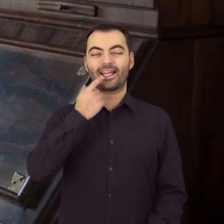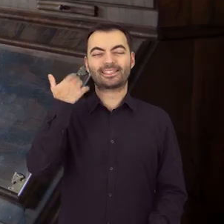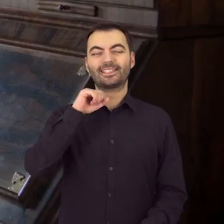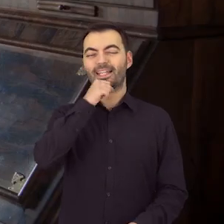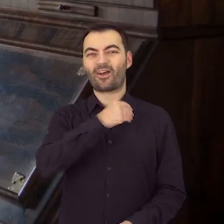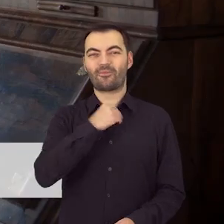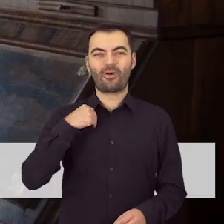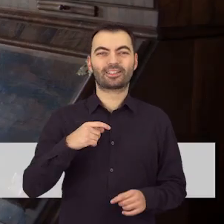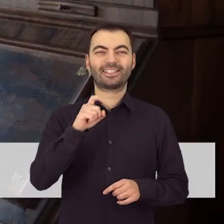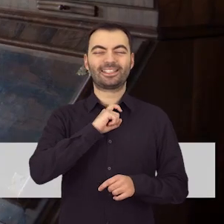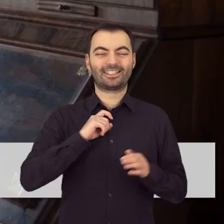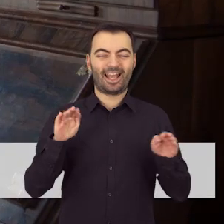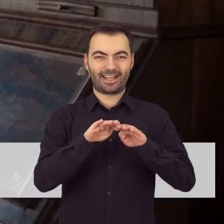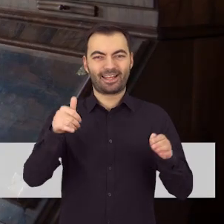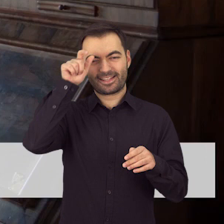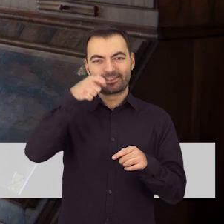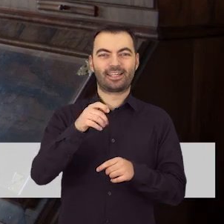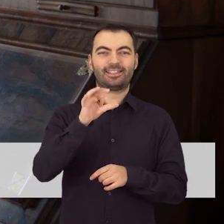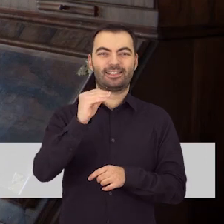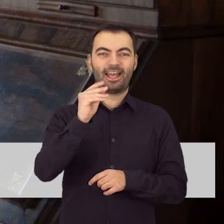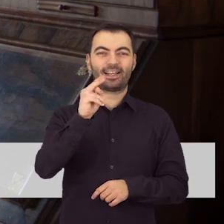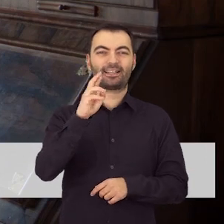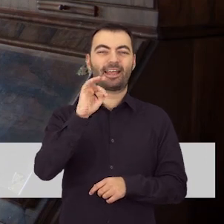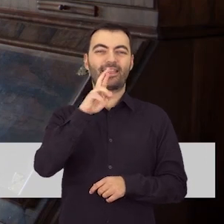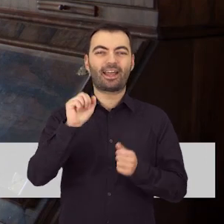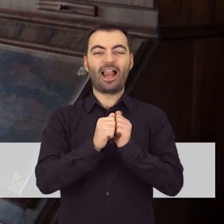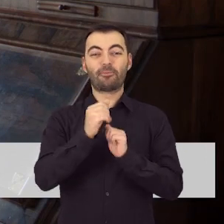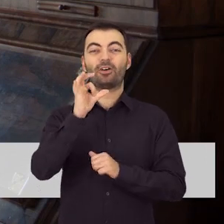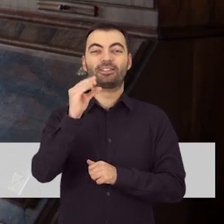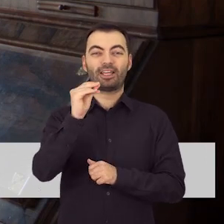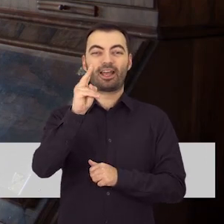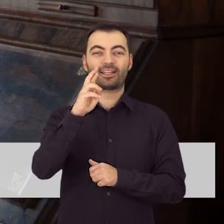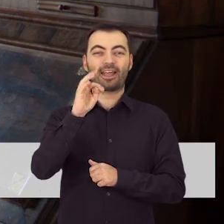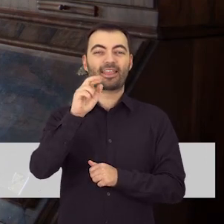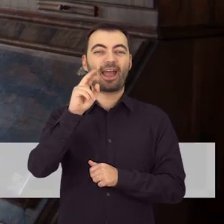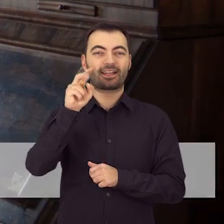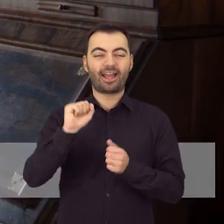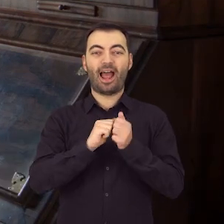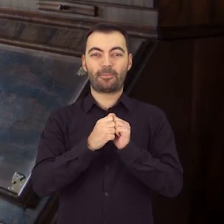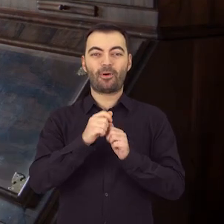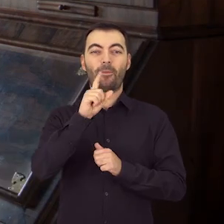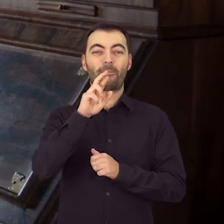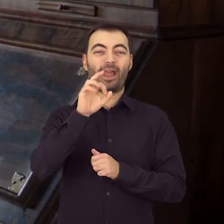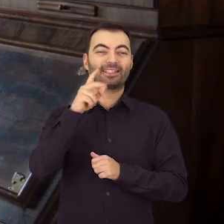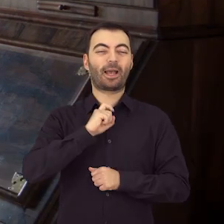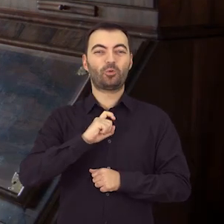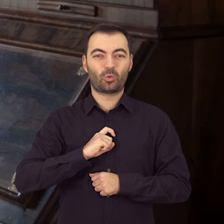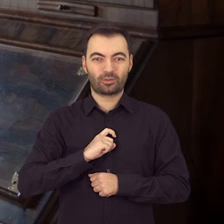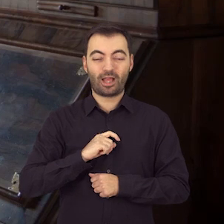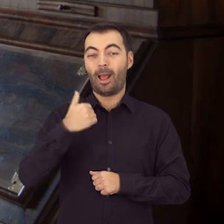języku staropolskim sekretera nosiła nazwę sekreter albo sekretarka, albo praska biurko, a po